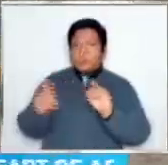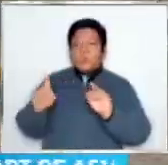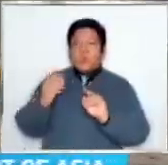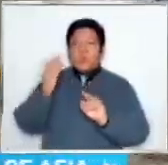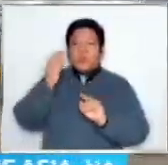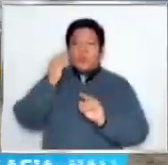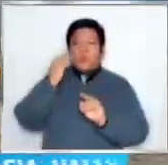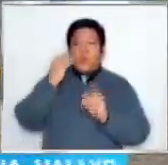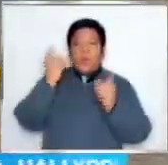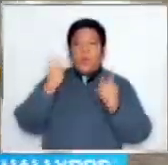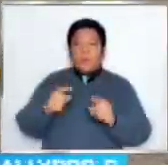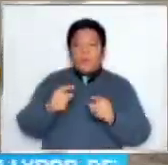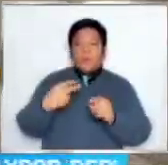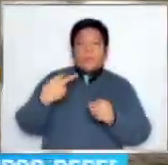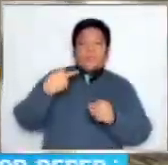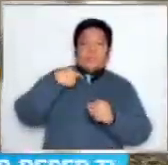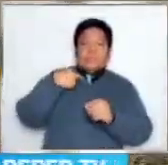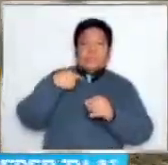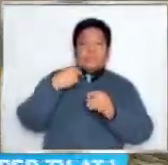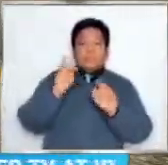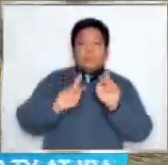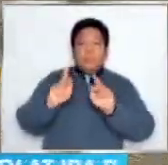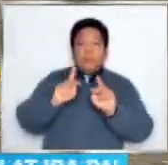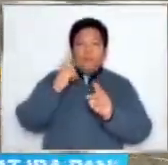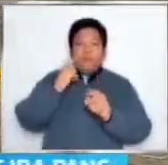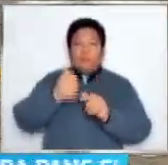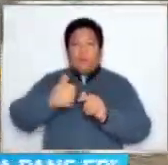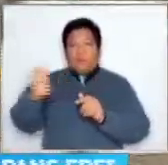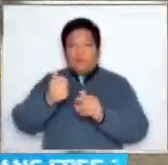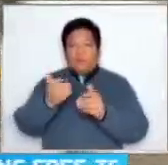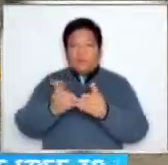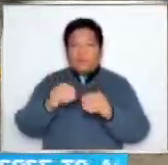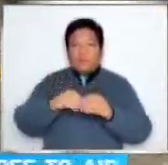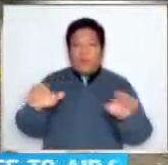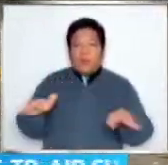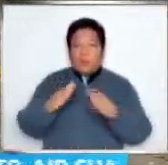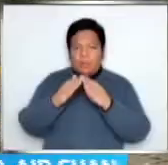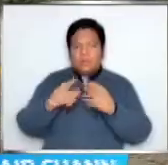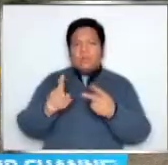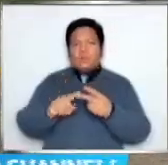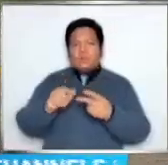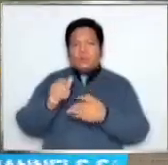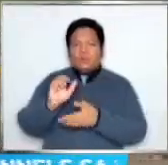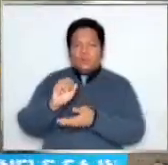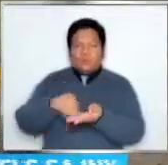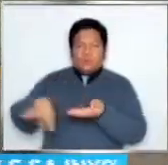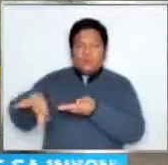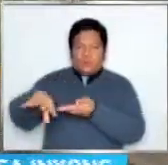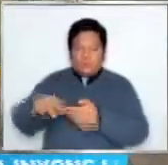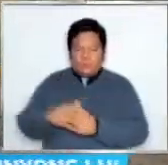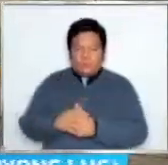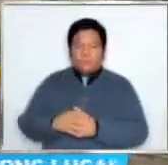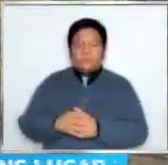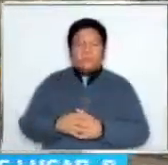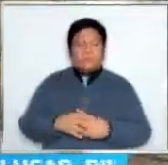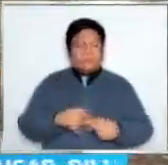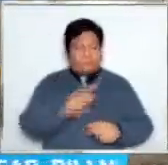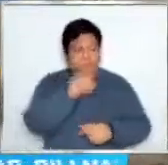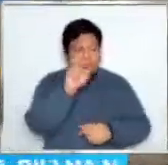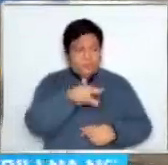mga ng Albay, Sorsogon. Okay. At bumalik na ba yung kuryente dyan sa